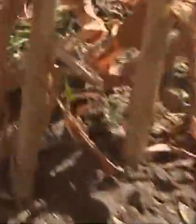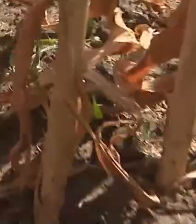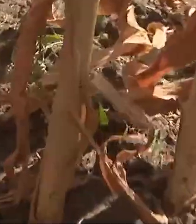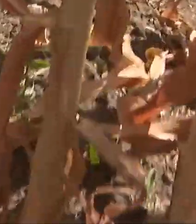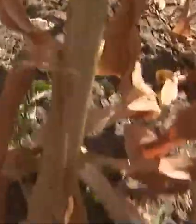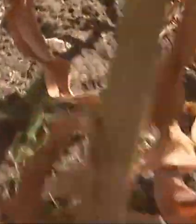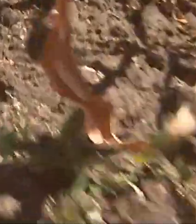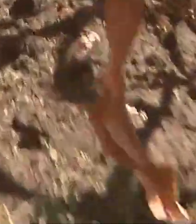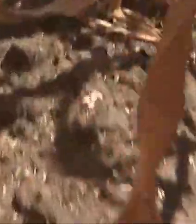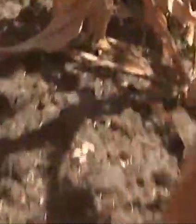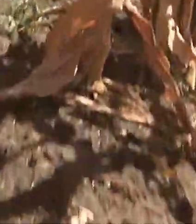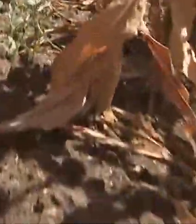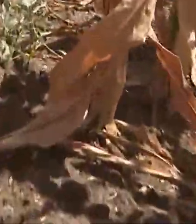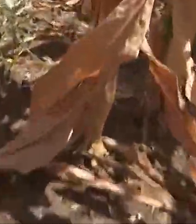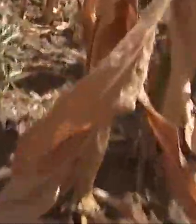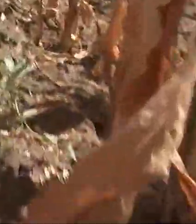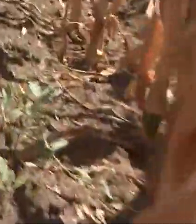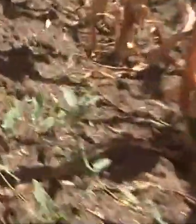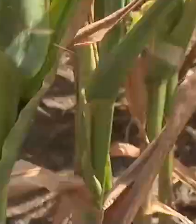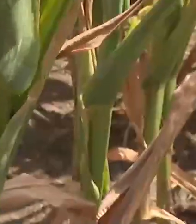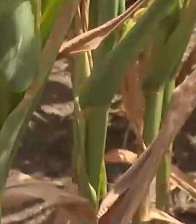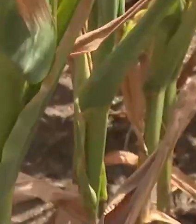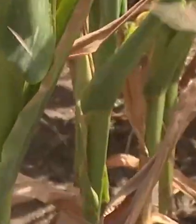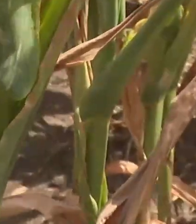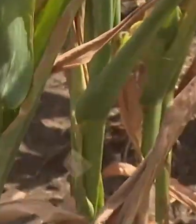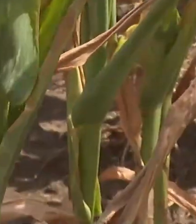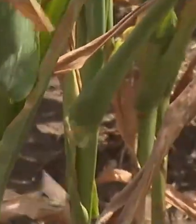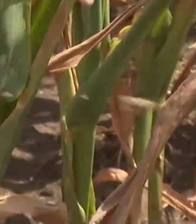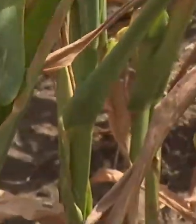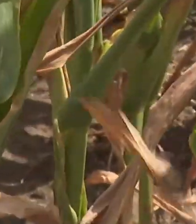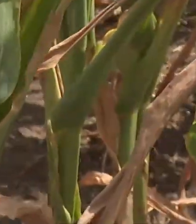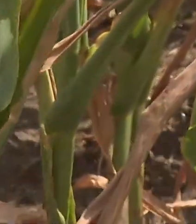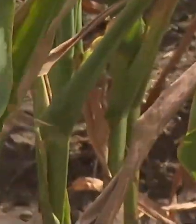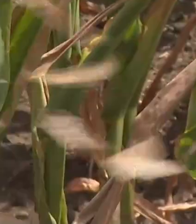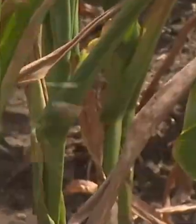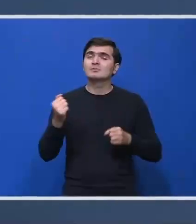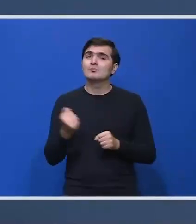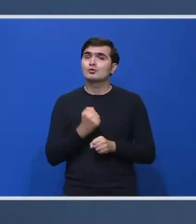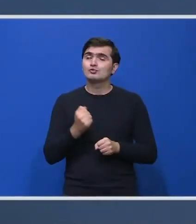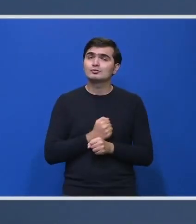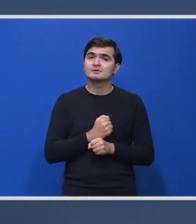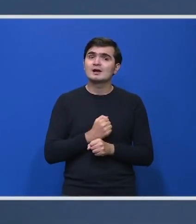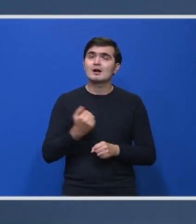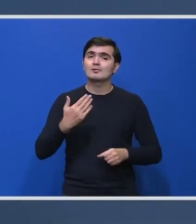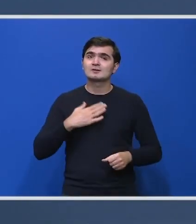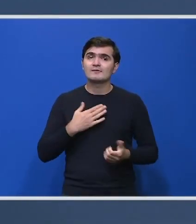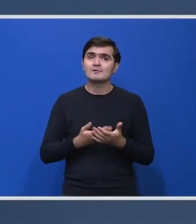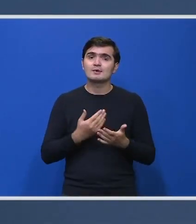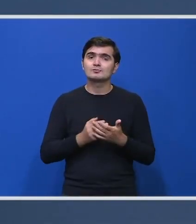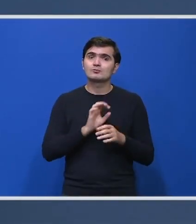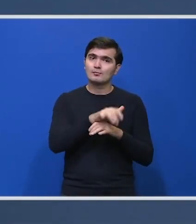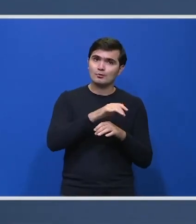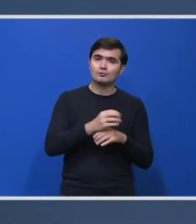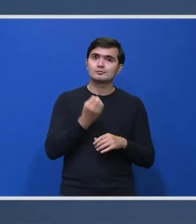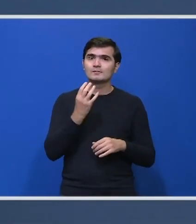în România. Petre Daia se declară însă optimist în privința producției, fără să anunțe cifre. Făcut până în momentul de față estimări...